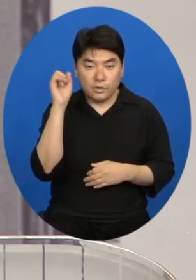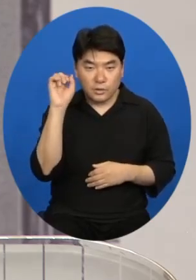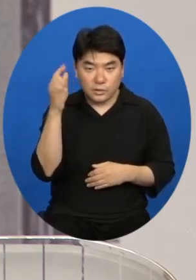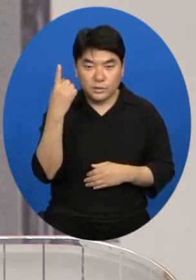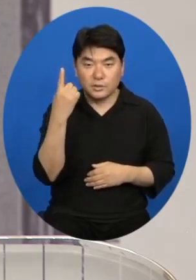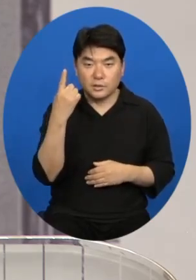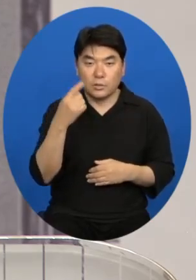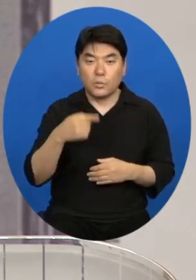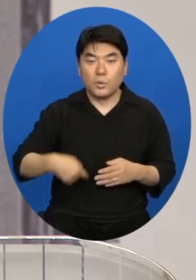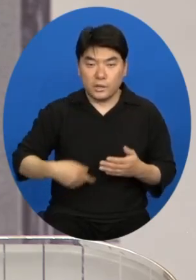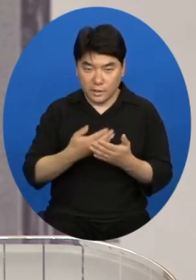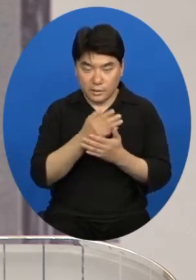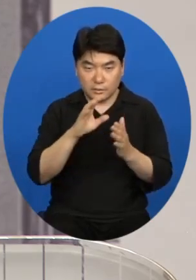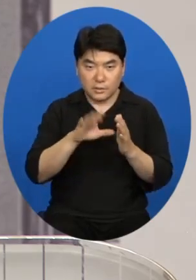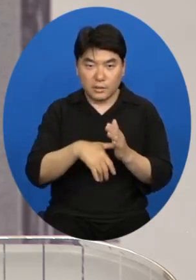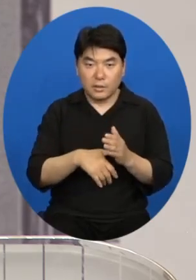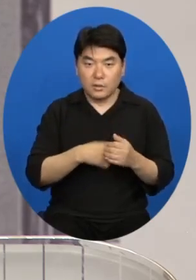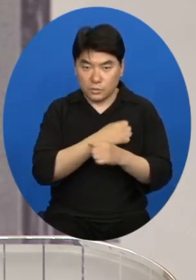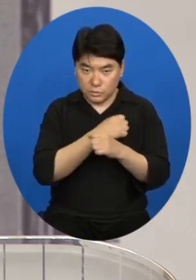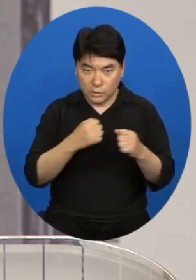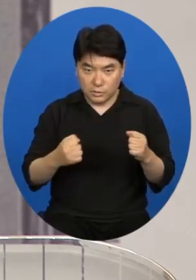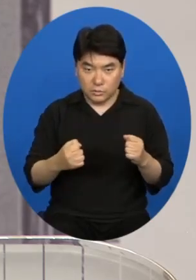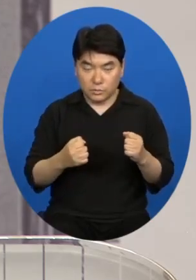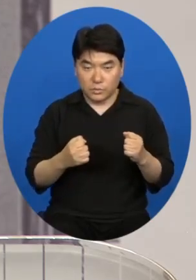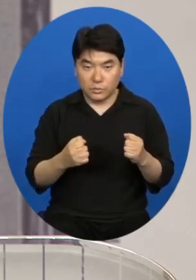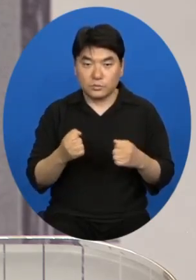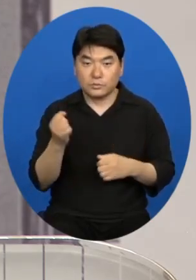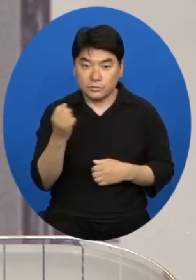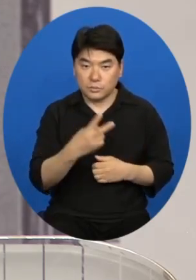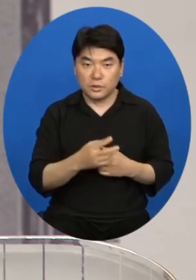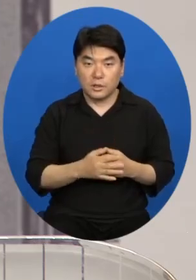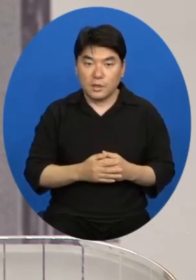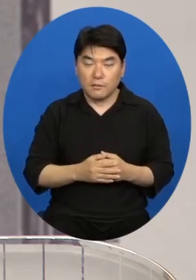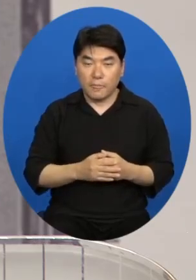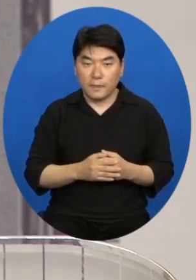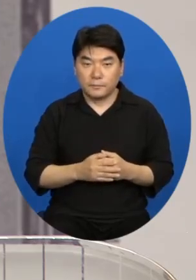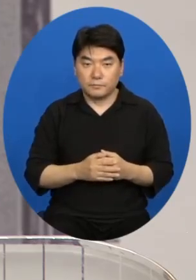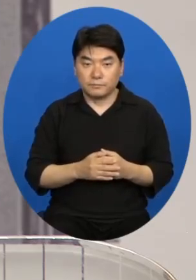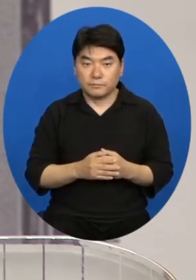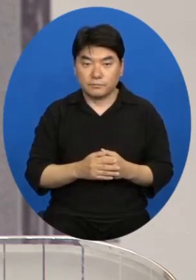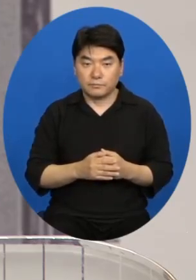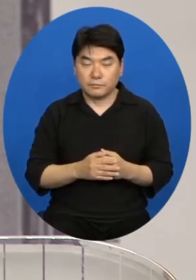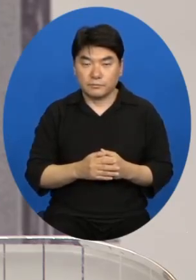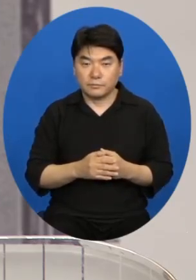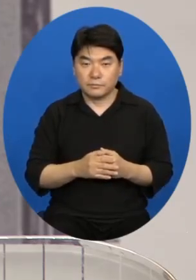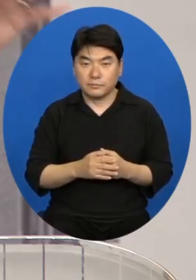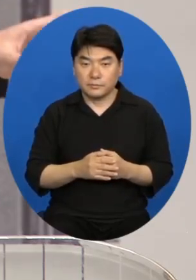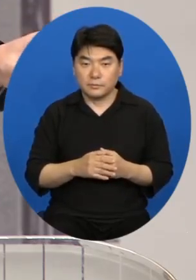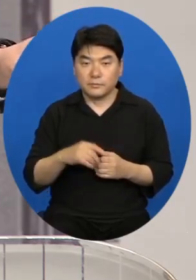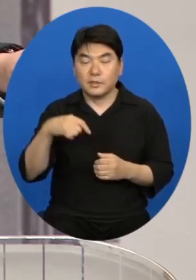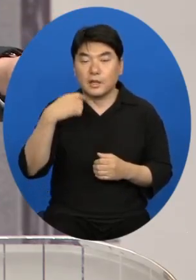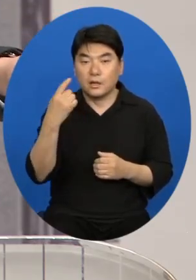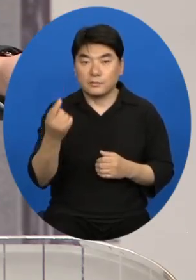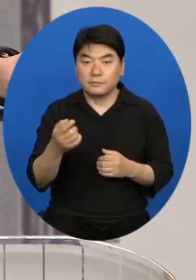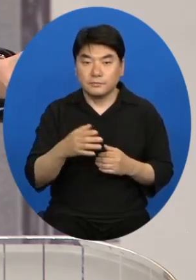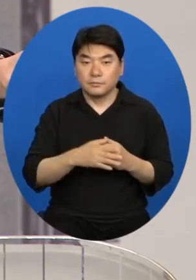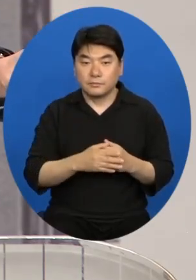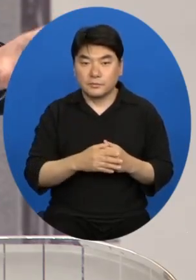진정 회개했을 때 그를 용서하셨고 비록 그 임신했던 아기는 죽지만 그 다음 생명을